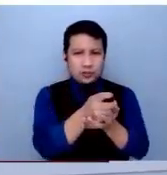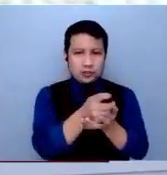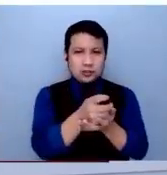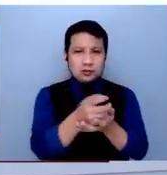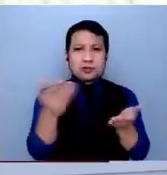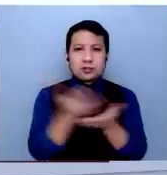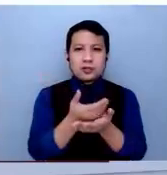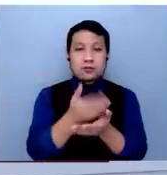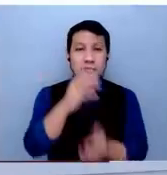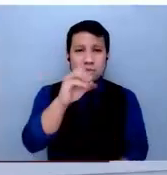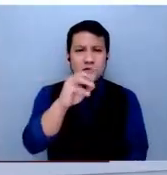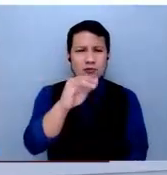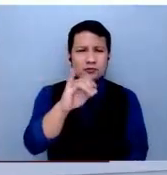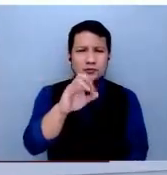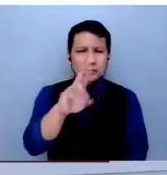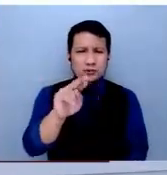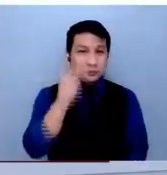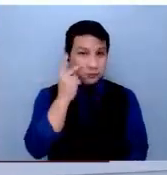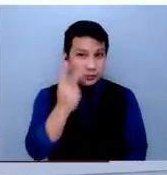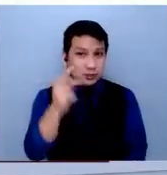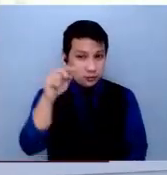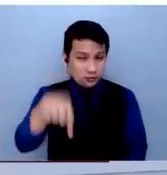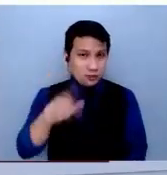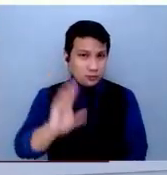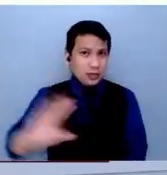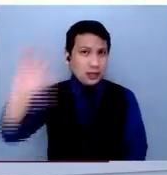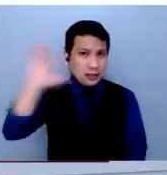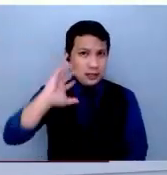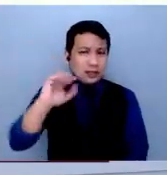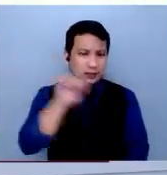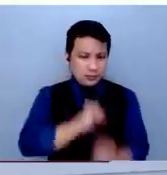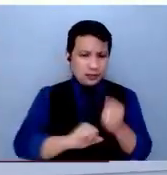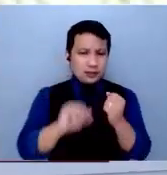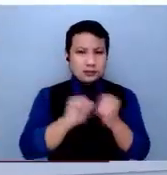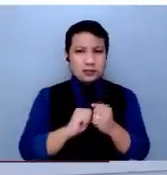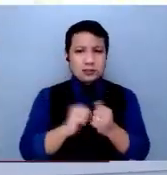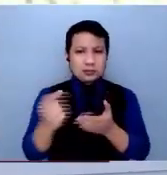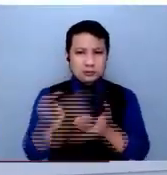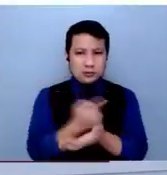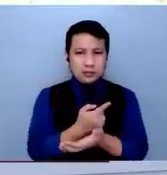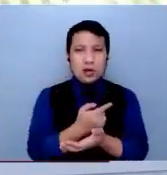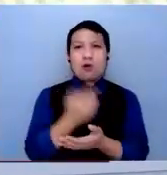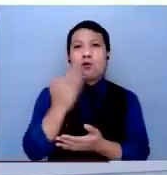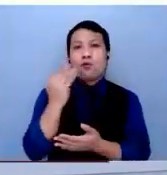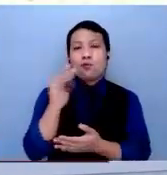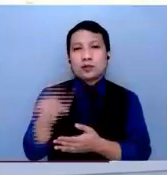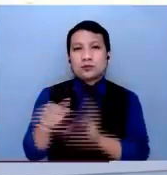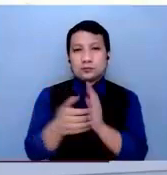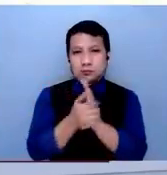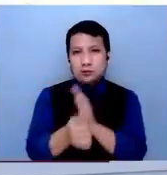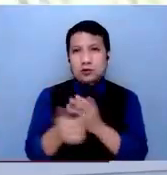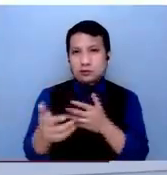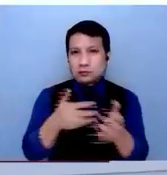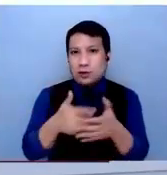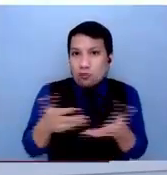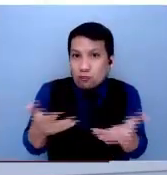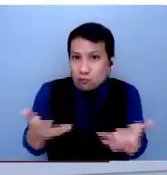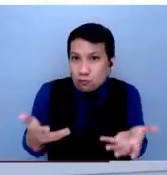Omicron variant na nadiskubre lang noong nakaraang linggo. Ikinakatakot kasi ng mga eksperto na baka walang